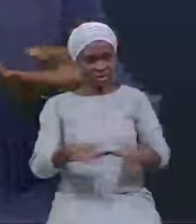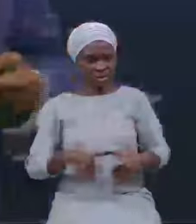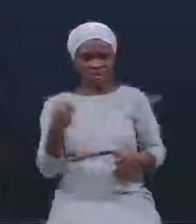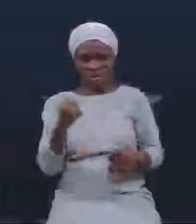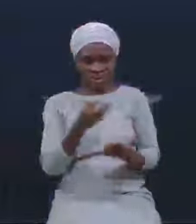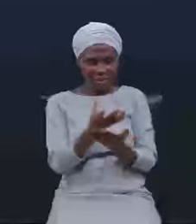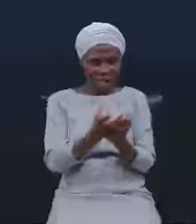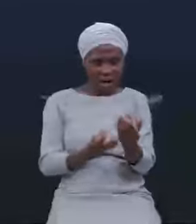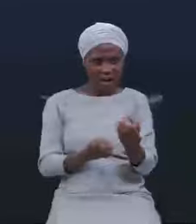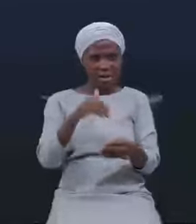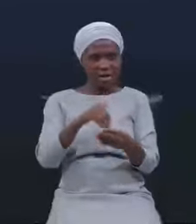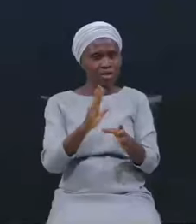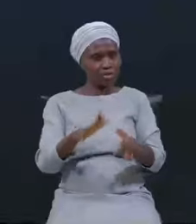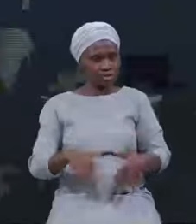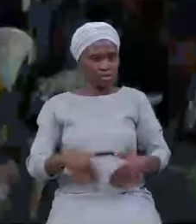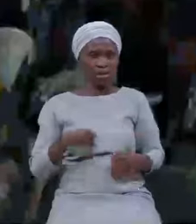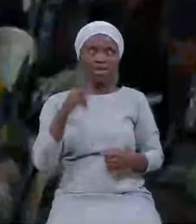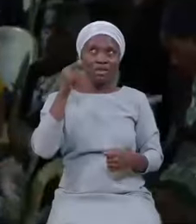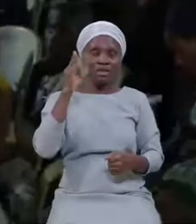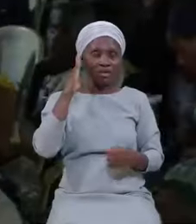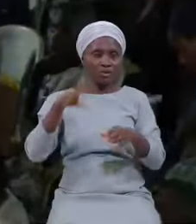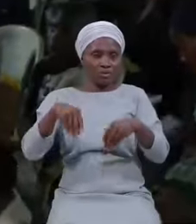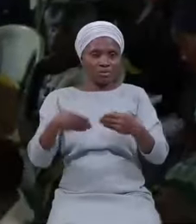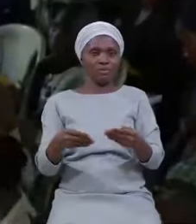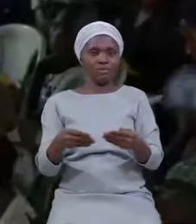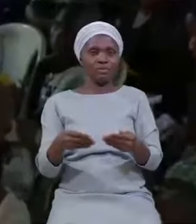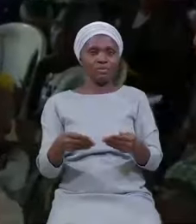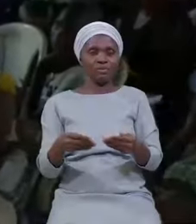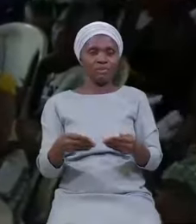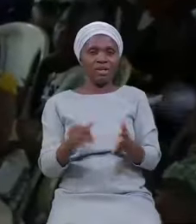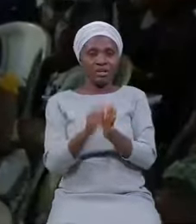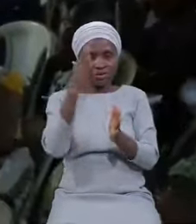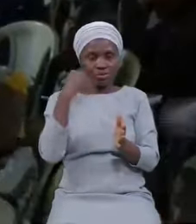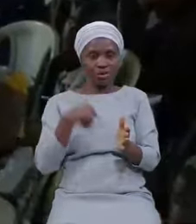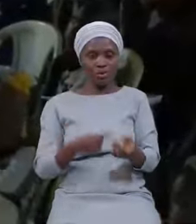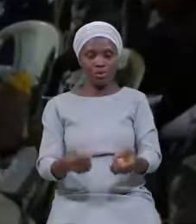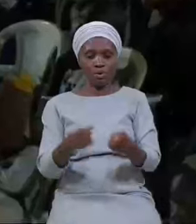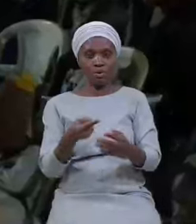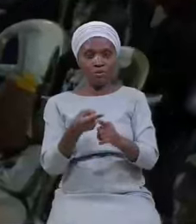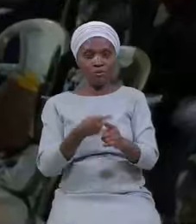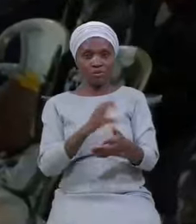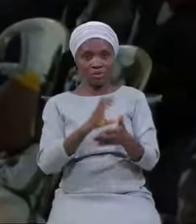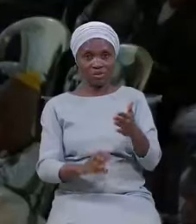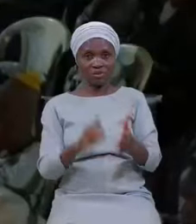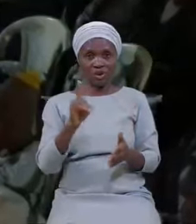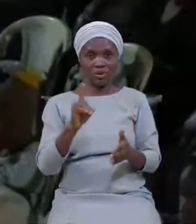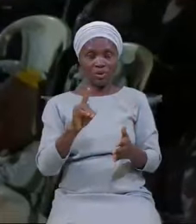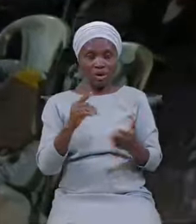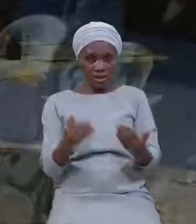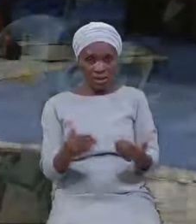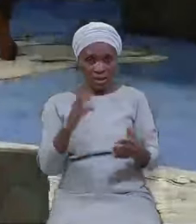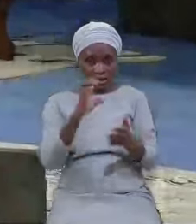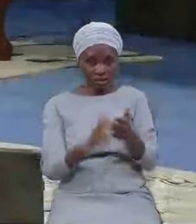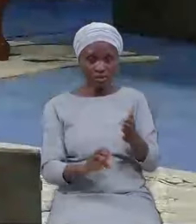C'est pourquoi nous passons du chapitre 1 et nous venons au chapitre 2. Il y avait donc